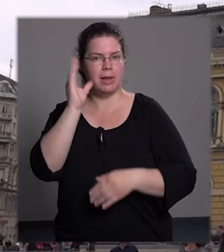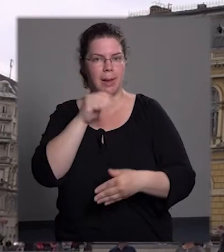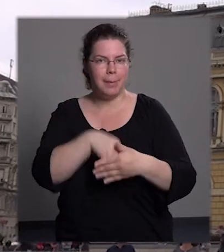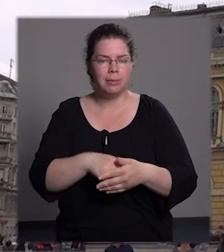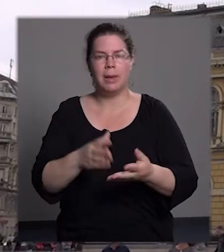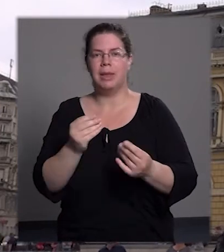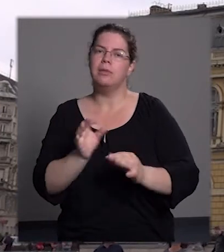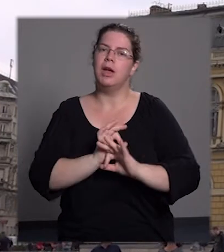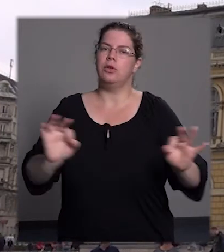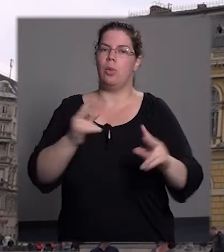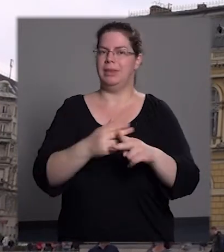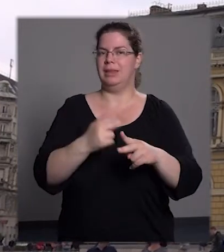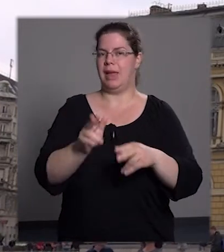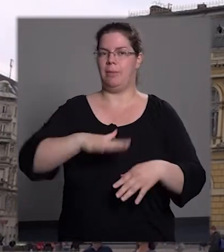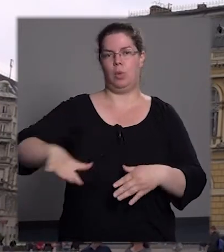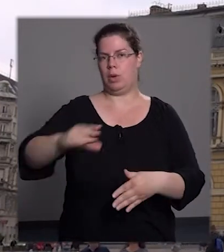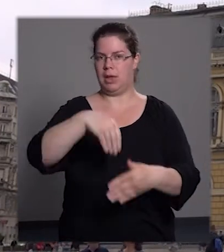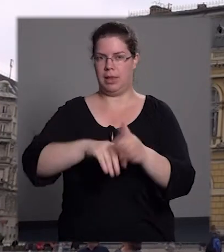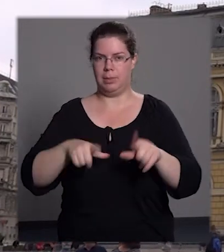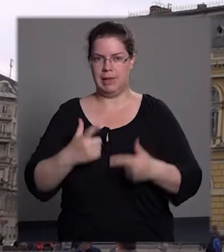egy tisztább környezetben élni?